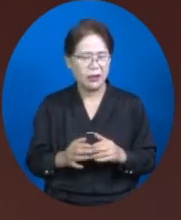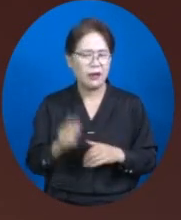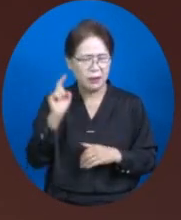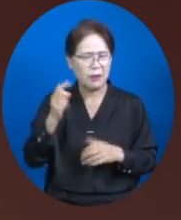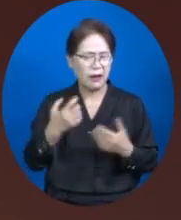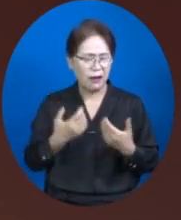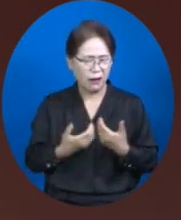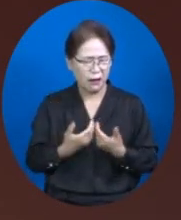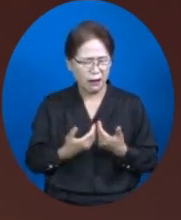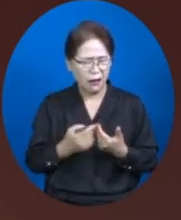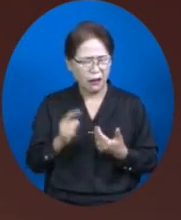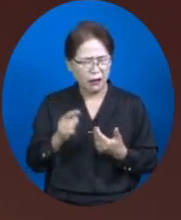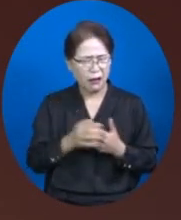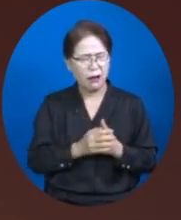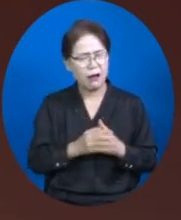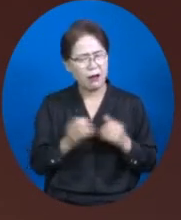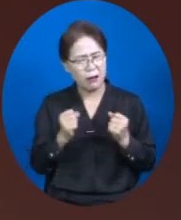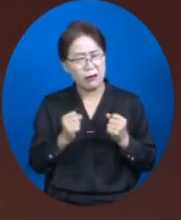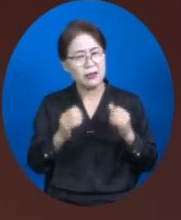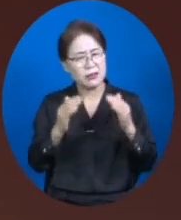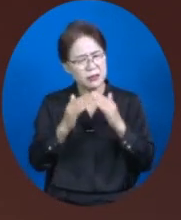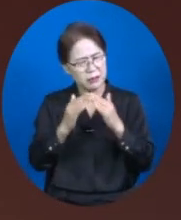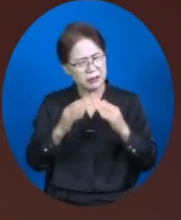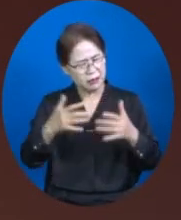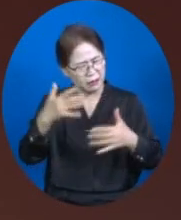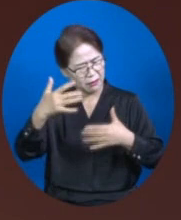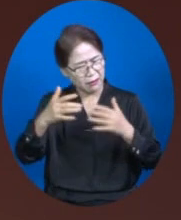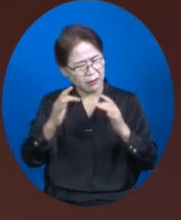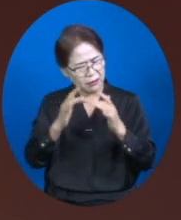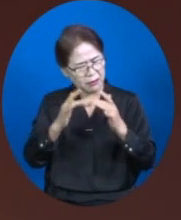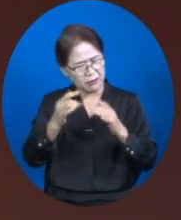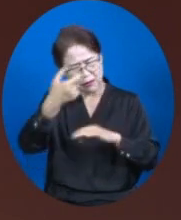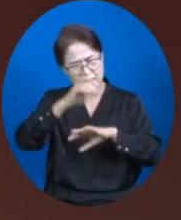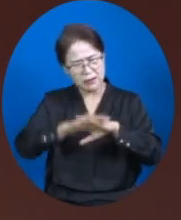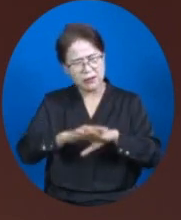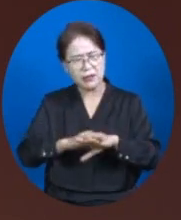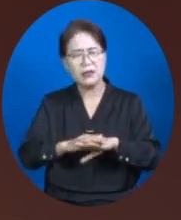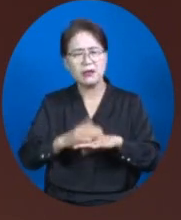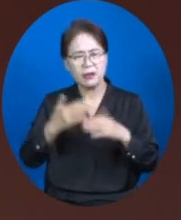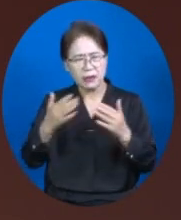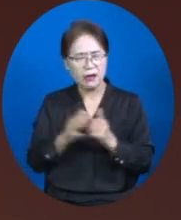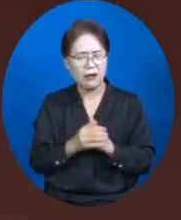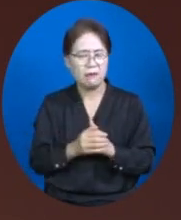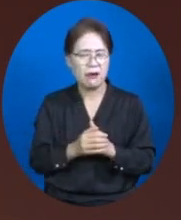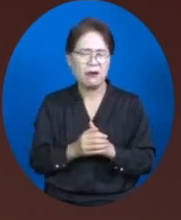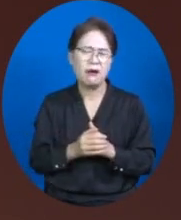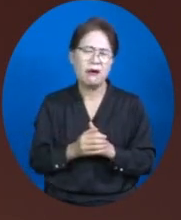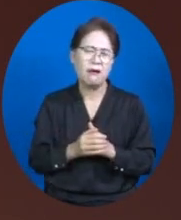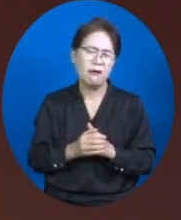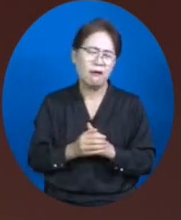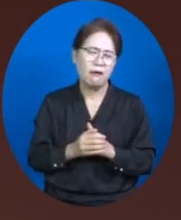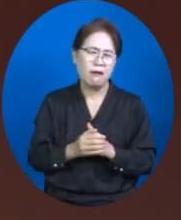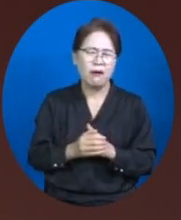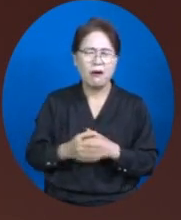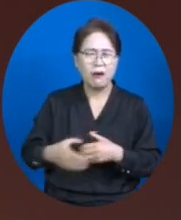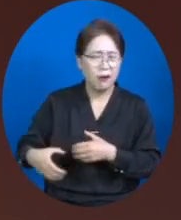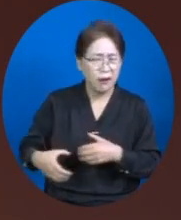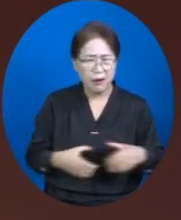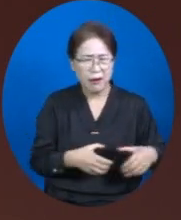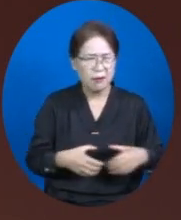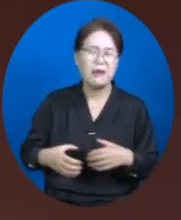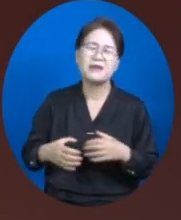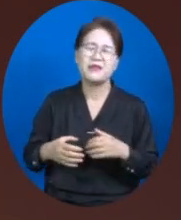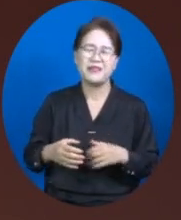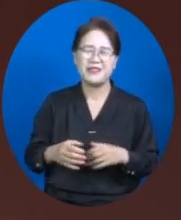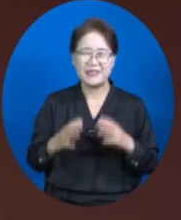오늘은 추우니까 집에서 드릴까 갈까 말까 한번 망설이다 오신 분도 계실 거예요 근데 여러분 한번 생각해 보세요